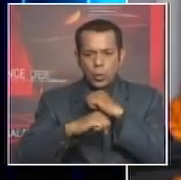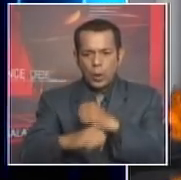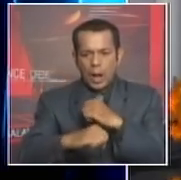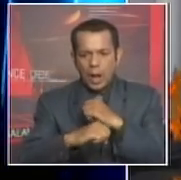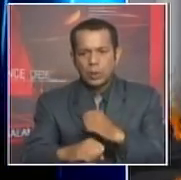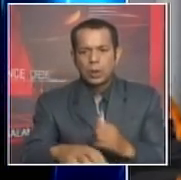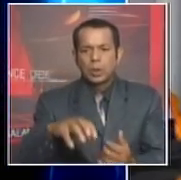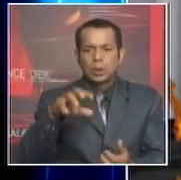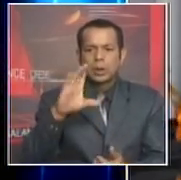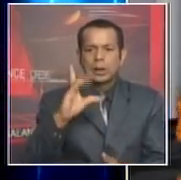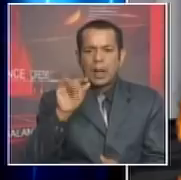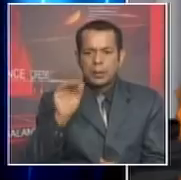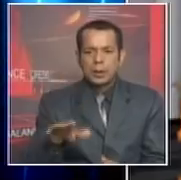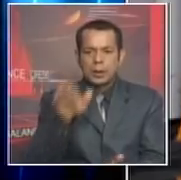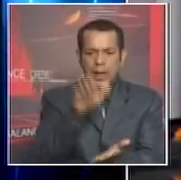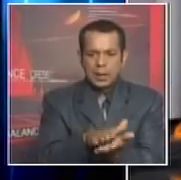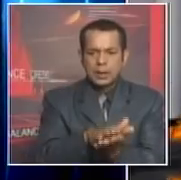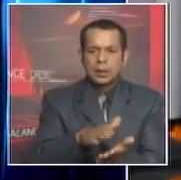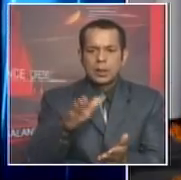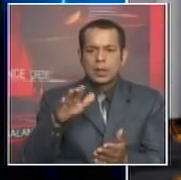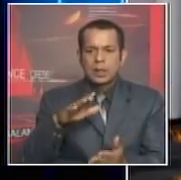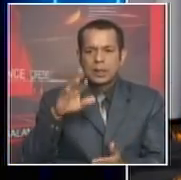धपाइने यस पर्वको धार्मिक महत्त्व छ।